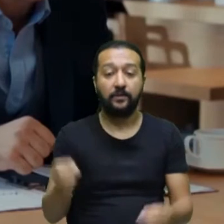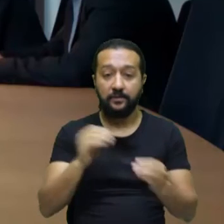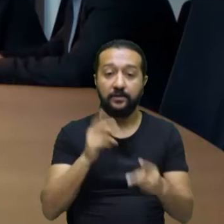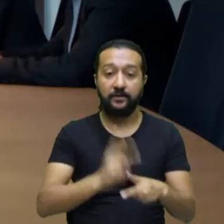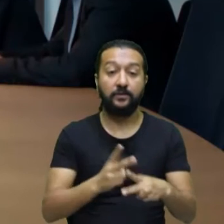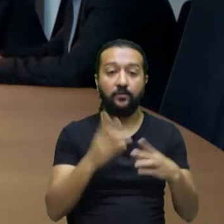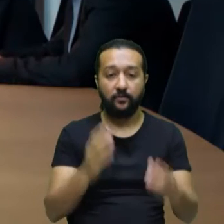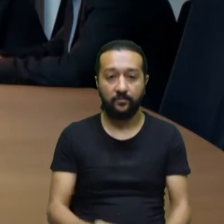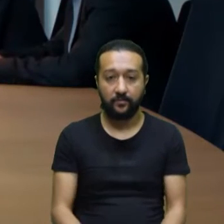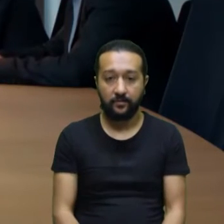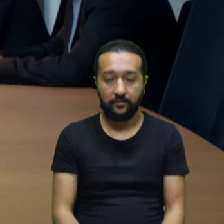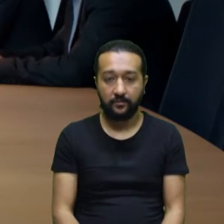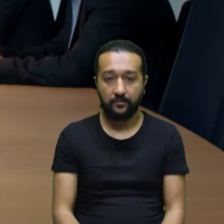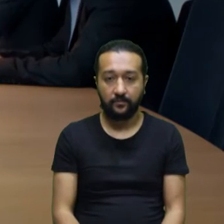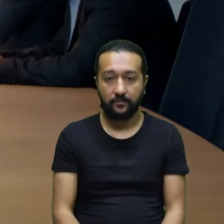de hızlı olabilir.